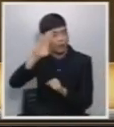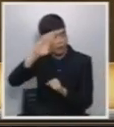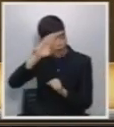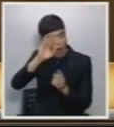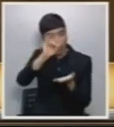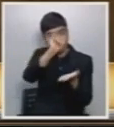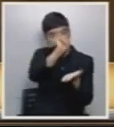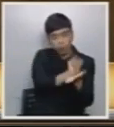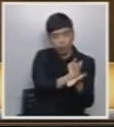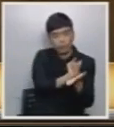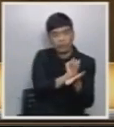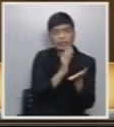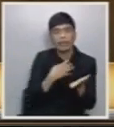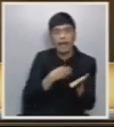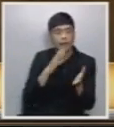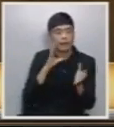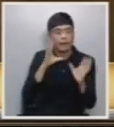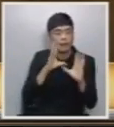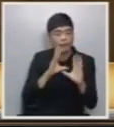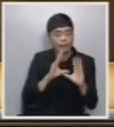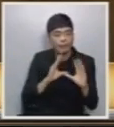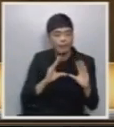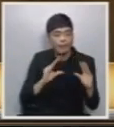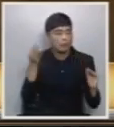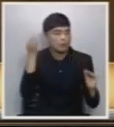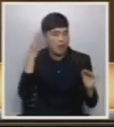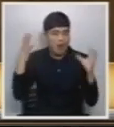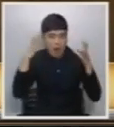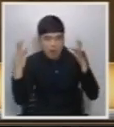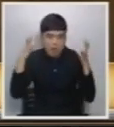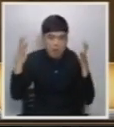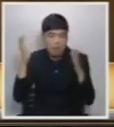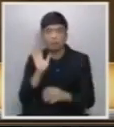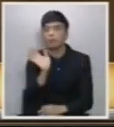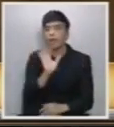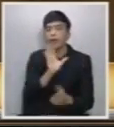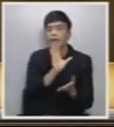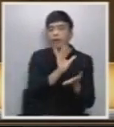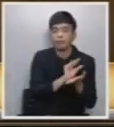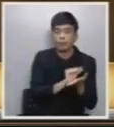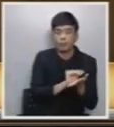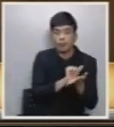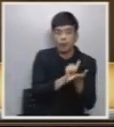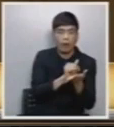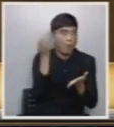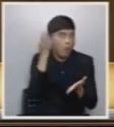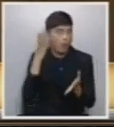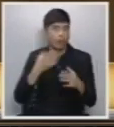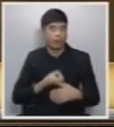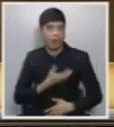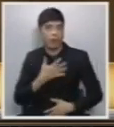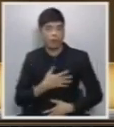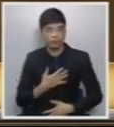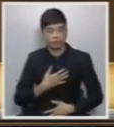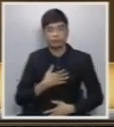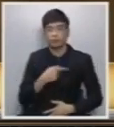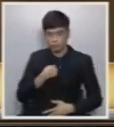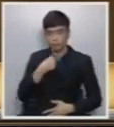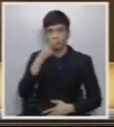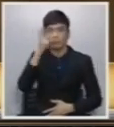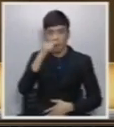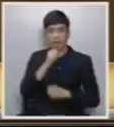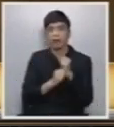ความสงบแล้วไม่สามารถนอนหลับได้เพราะว่าผมก็เคยเจอปัญหาอย่างที่ท่านเป็นเช่นนี้เพราะว่าคุณแม่ผมอายุ91แ